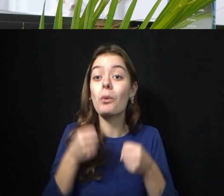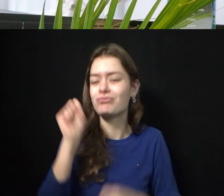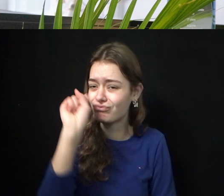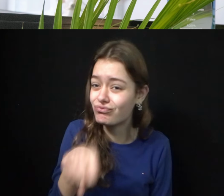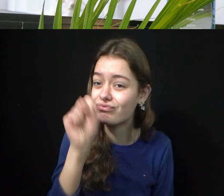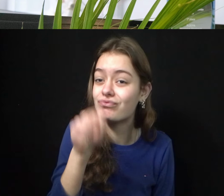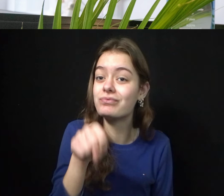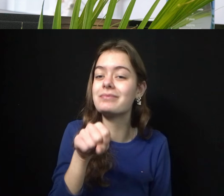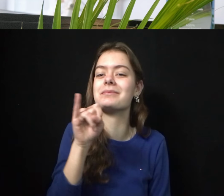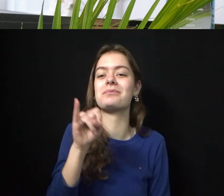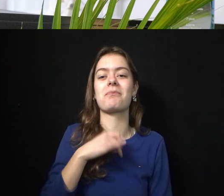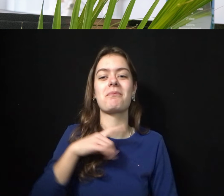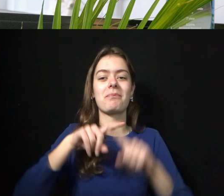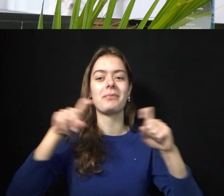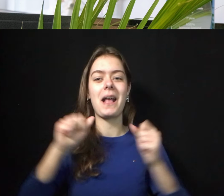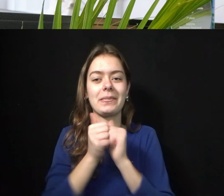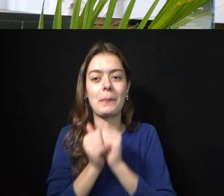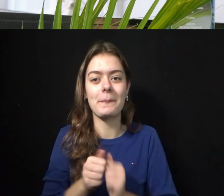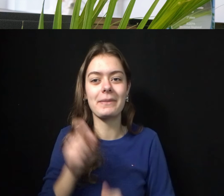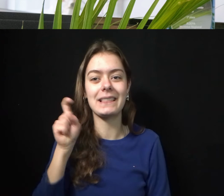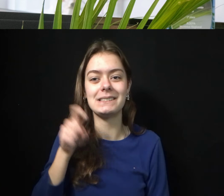quel métier si elle a les adaptations nécessaires.